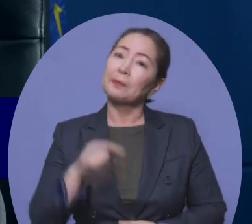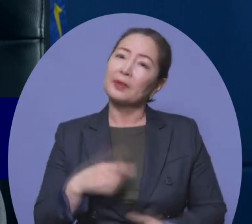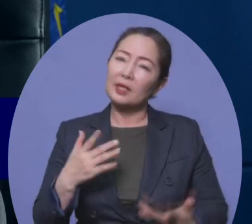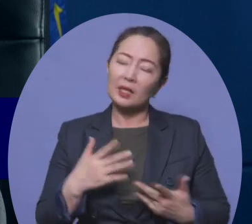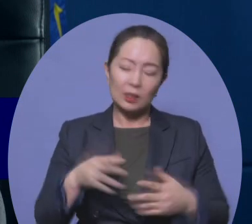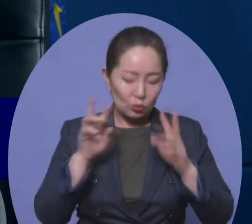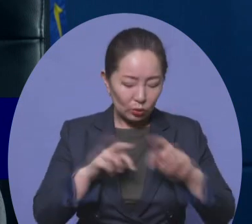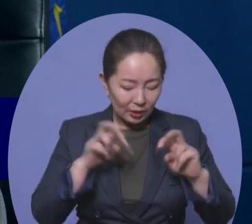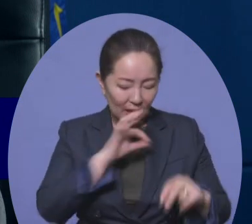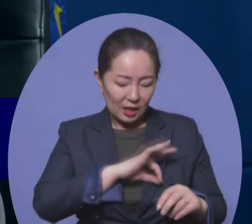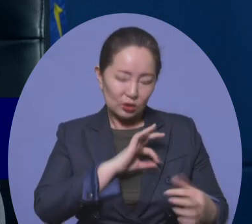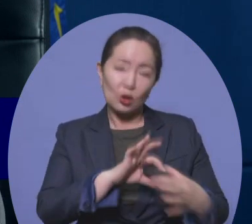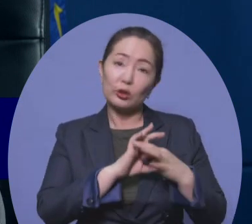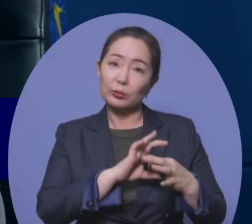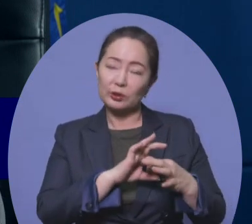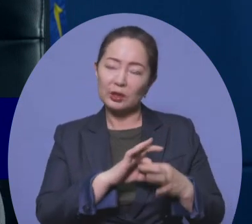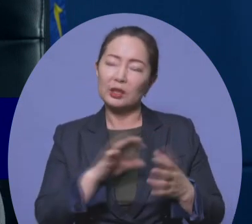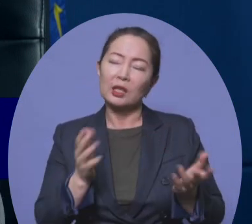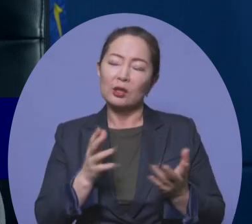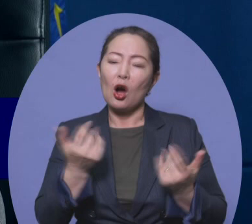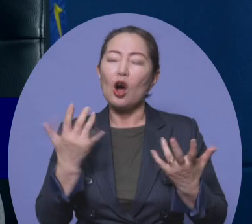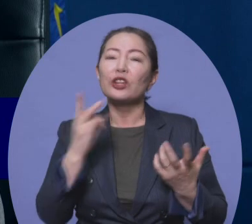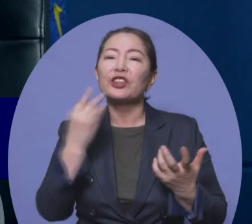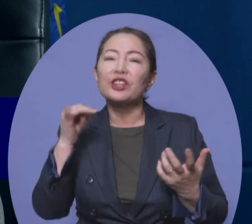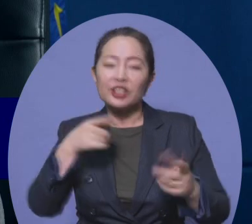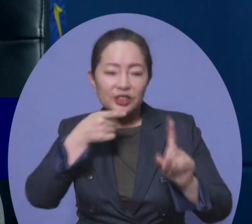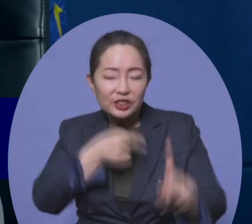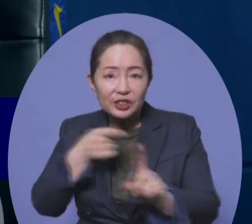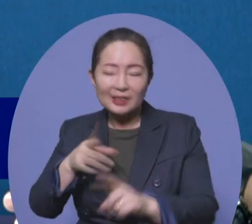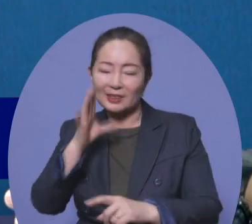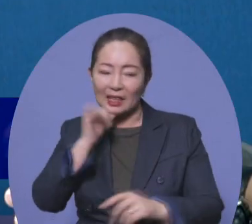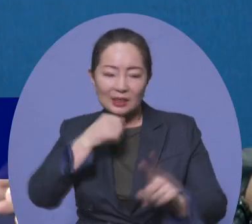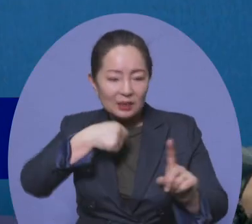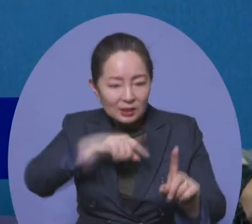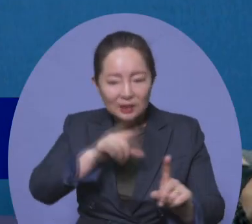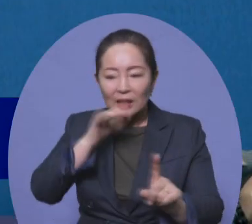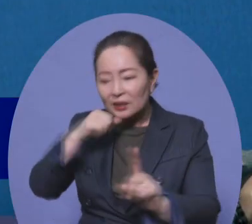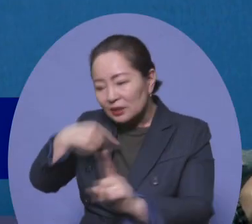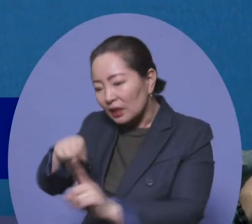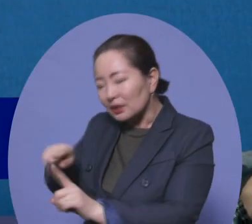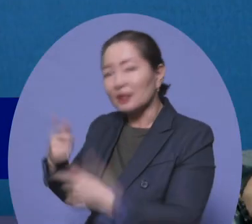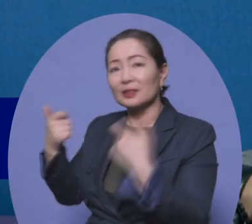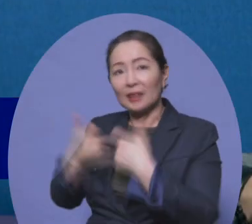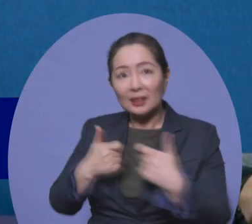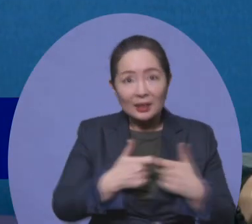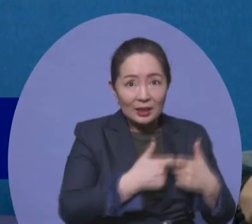яг энэ хуу судалгааны ашаал хөдөлтөөр болоод яг олон нийт рүү чиглэсэн нас насны амьдралтанд тохирсон